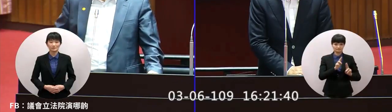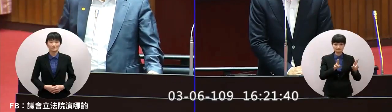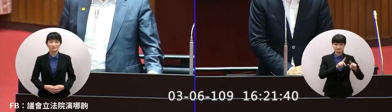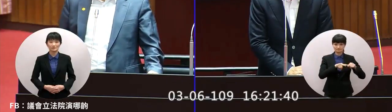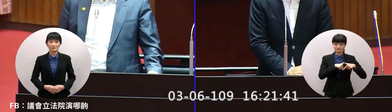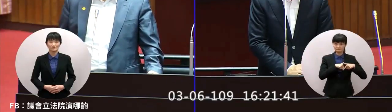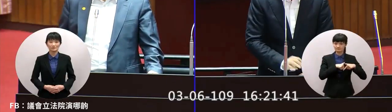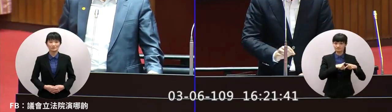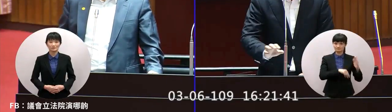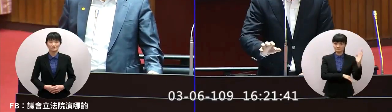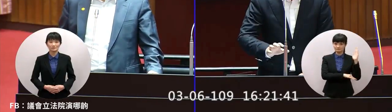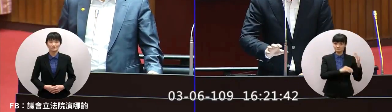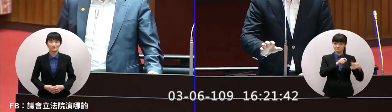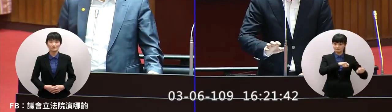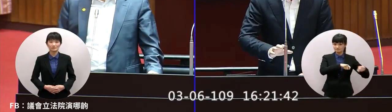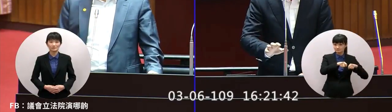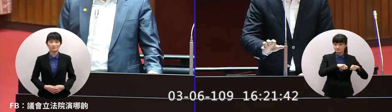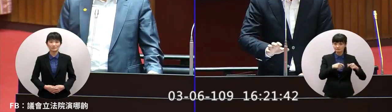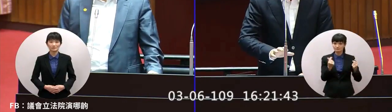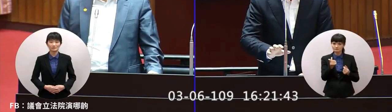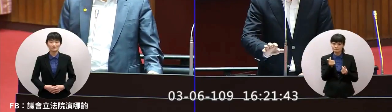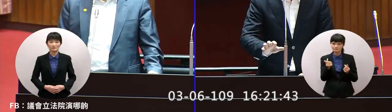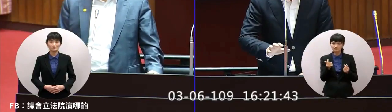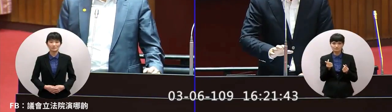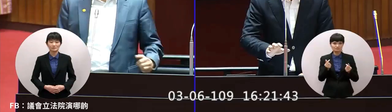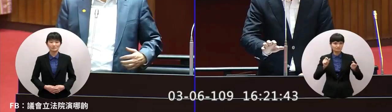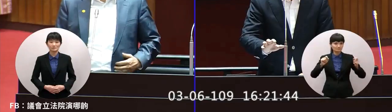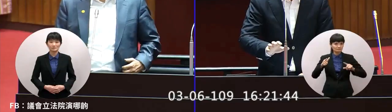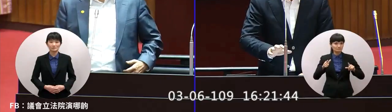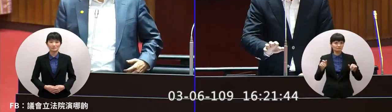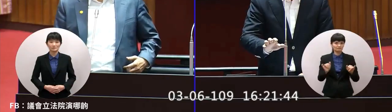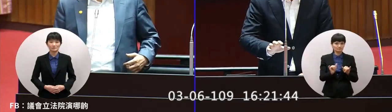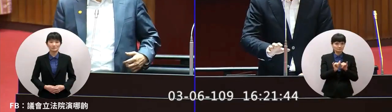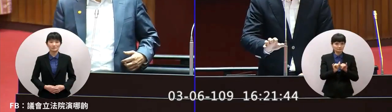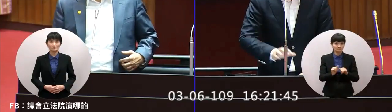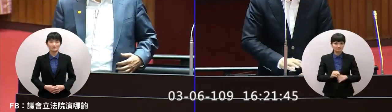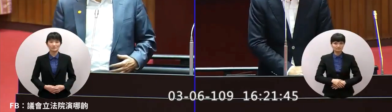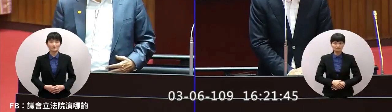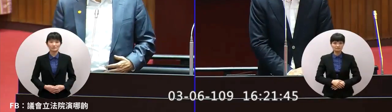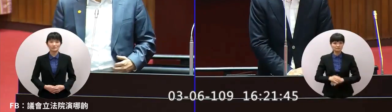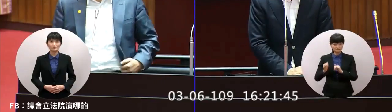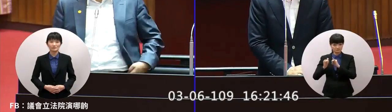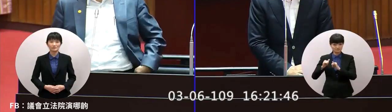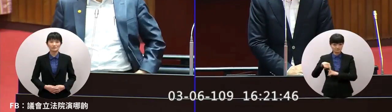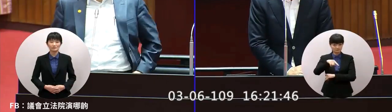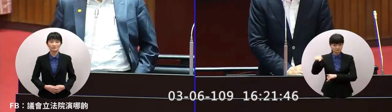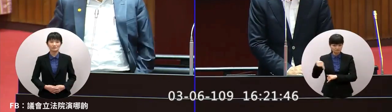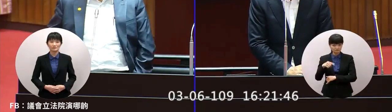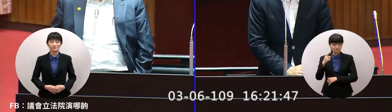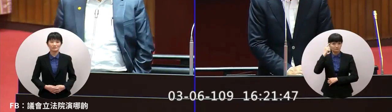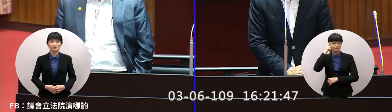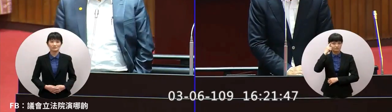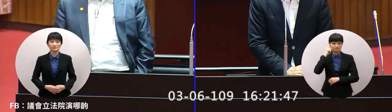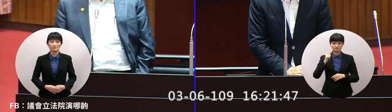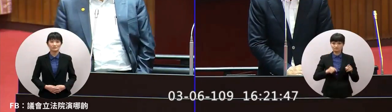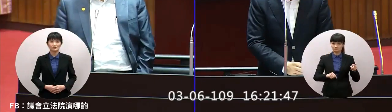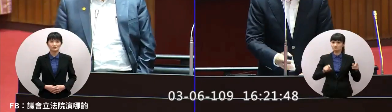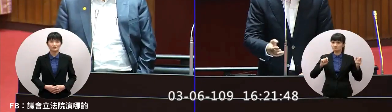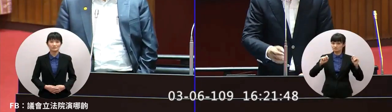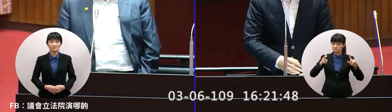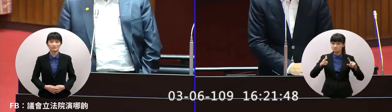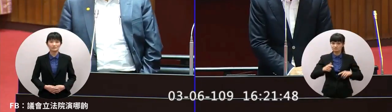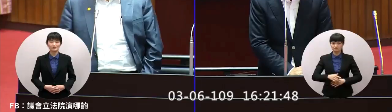觉上有矛盾，也是讲你事实上有一寡吼，即款百姓的感受吼。无啥相共的所在来讲，予